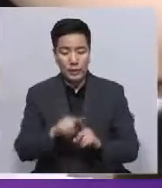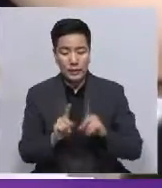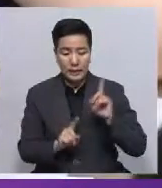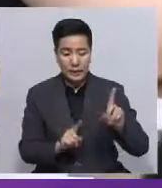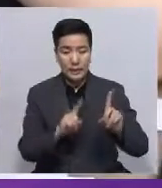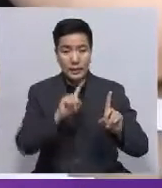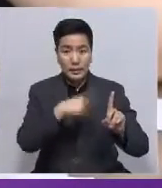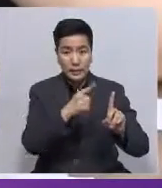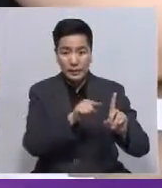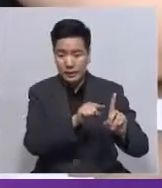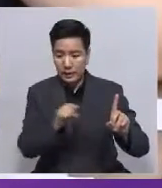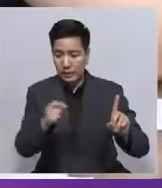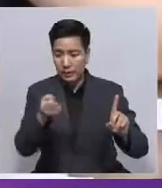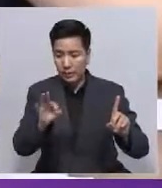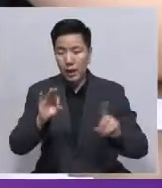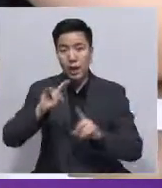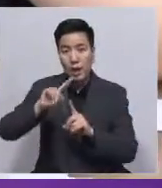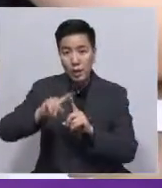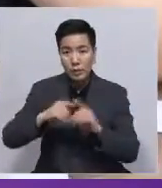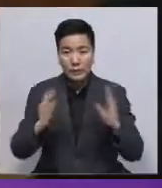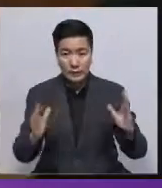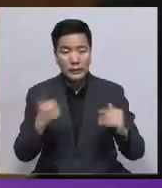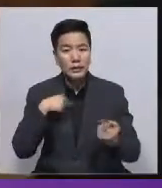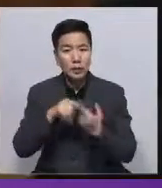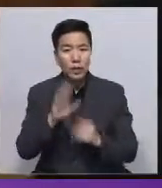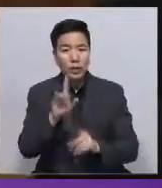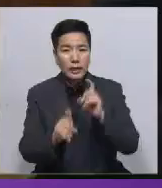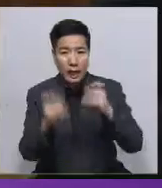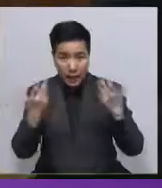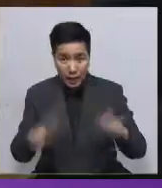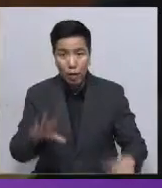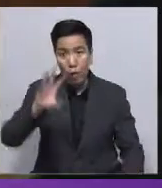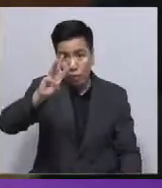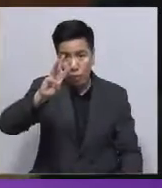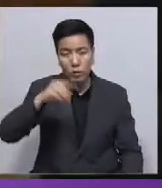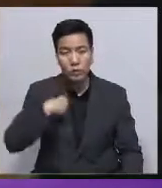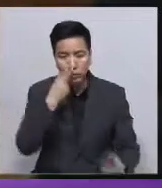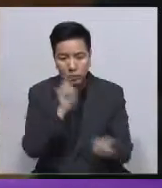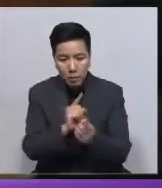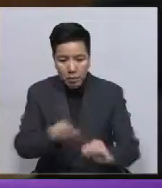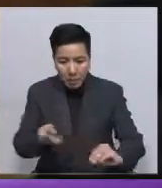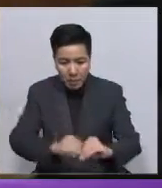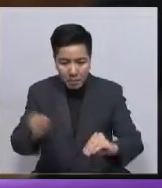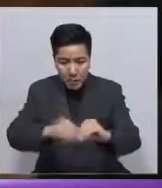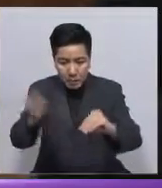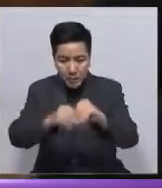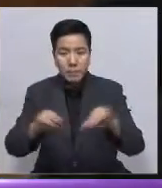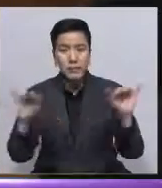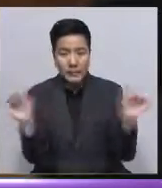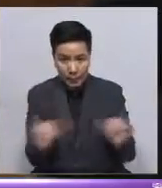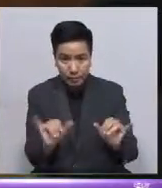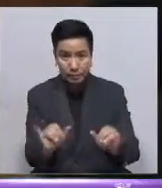1มกราคมถึง19มีนาคม2561มีผู้เสียชีวิต6รายและยังไม่พบผู้ป่วยหรือผู้เสียชีวิตเ